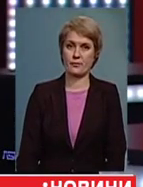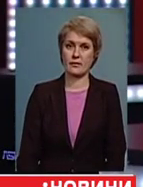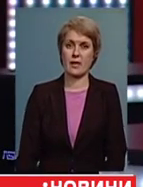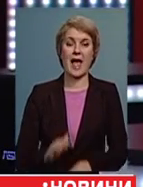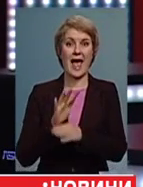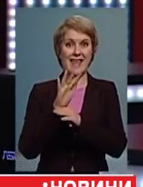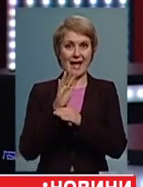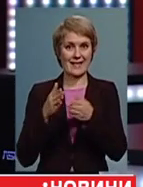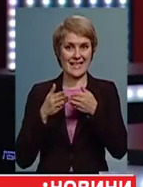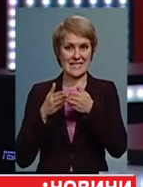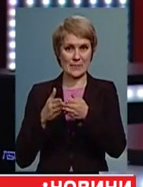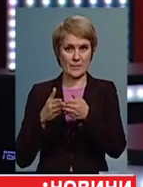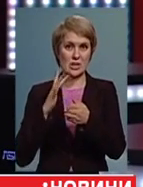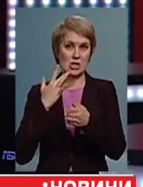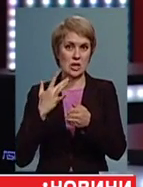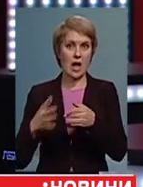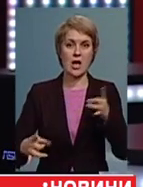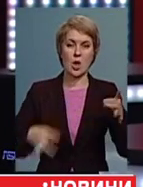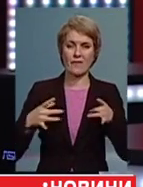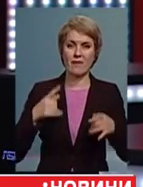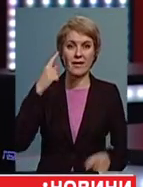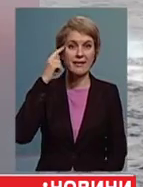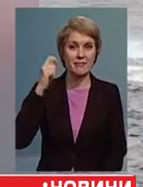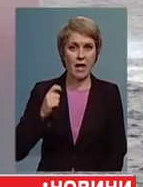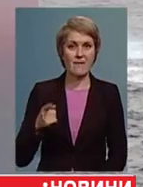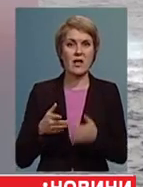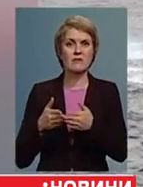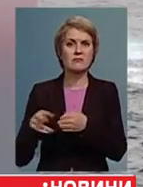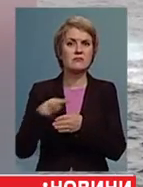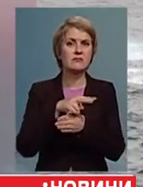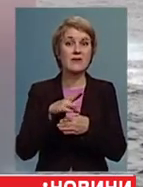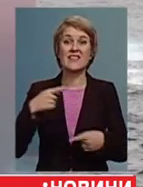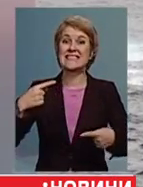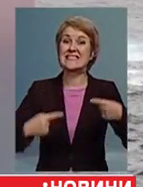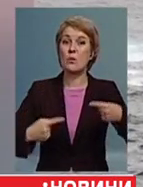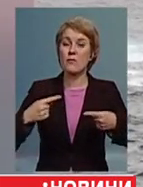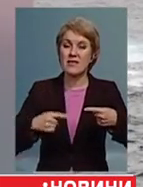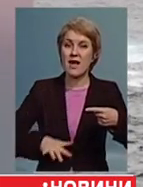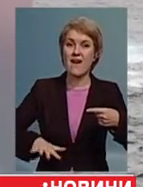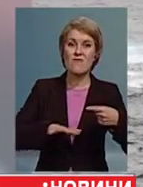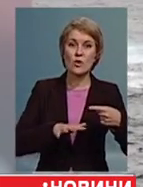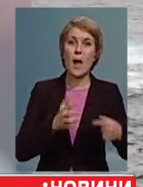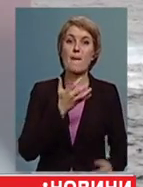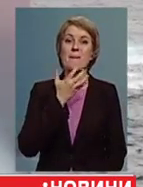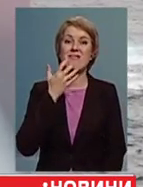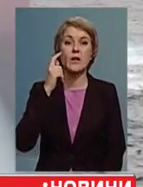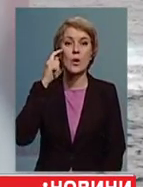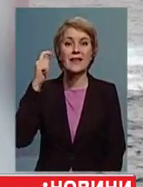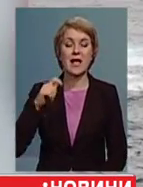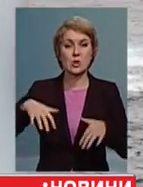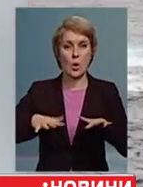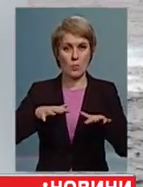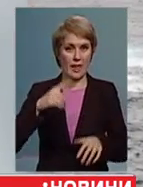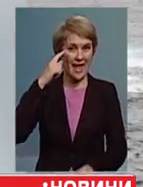Ракетний змінець США роздратував Китай. Американський корабель почав патрулювання у спірних водах Південно-Китайського моря. У Китаї